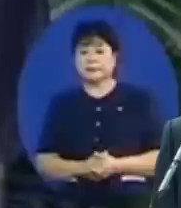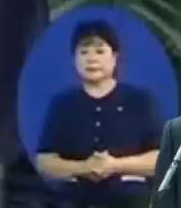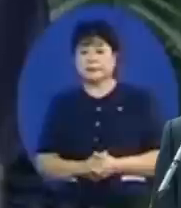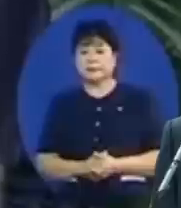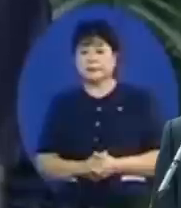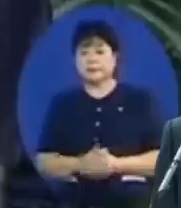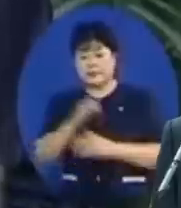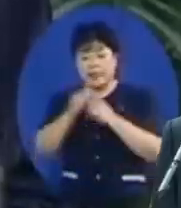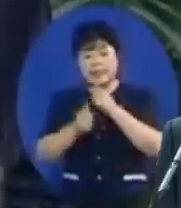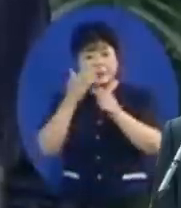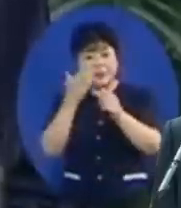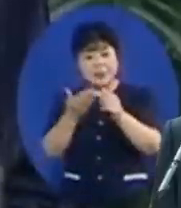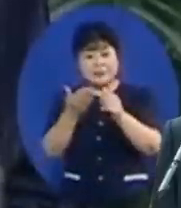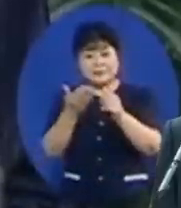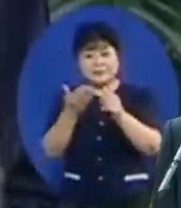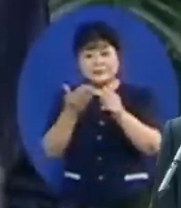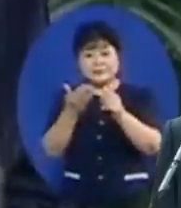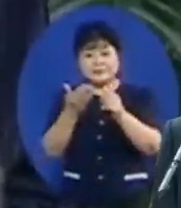그런데 하나님께